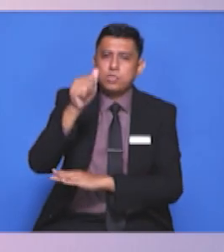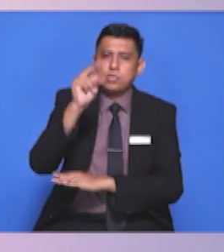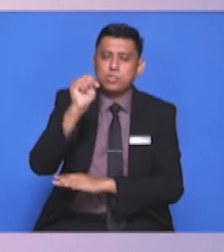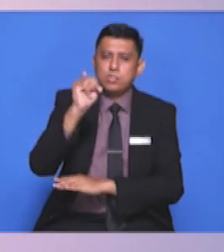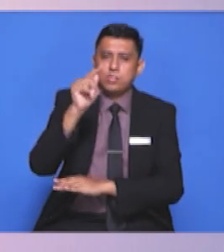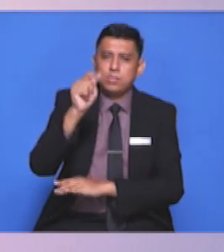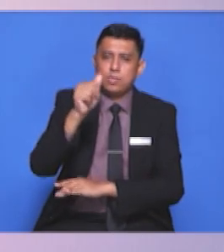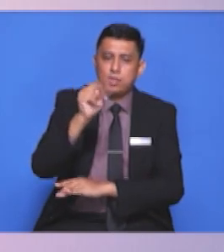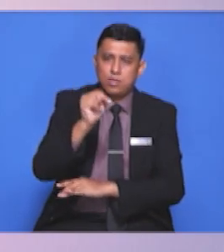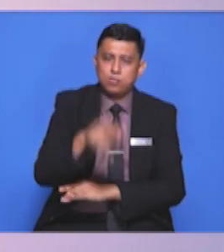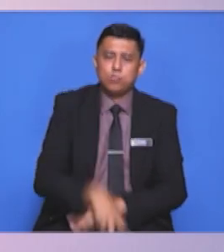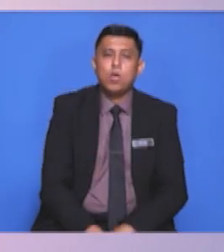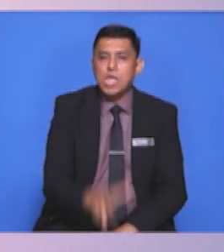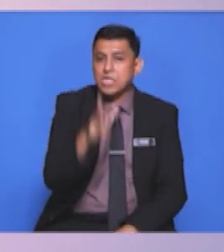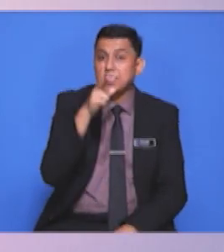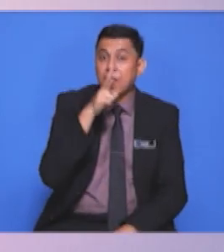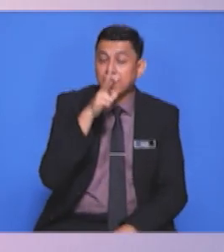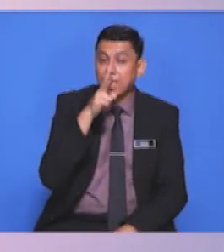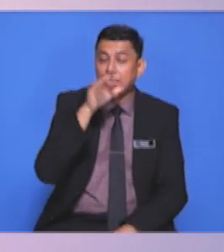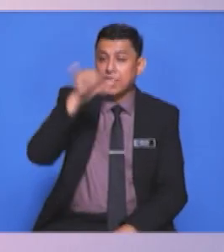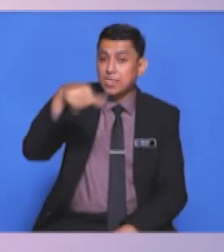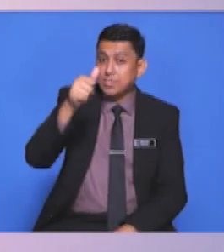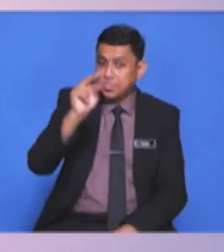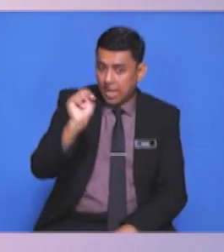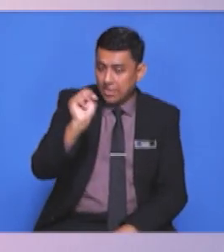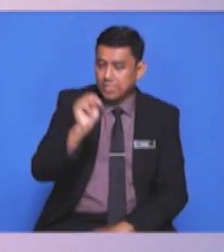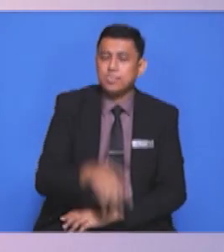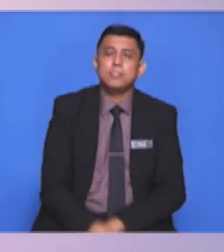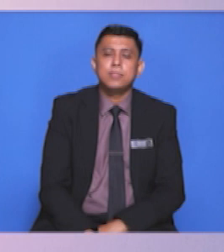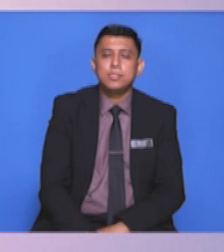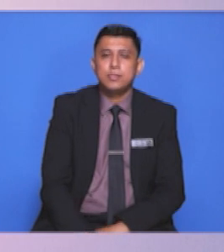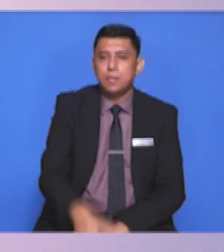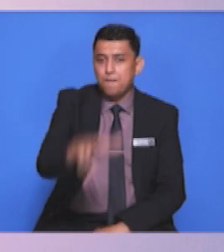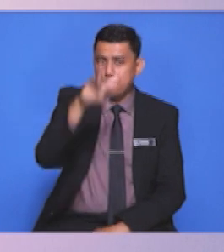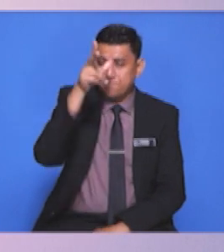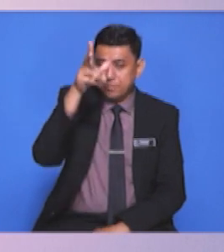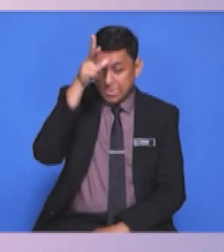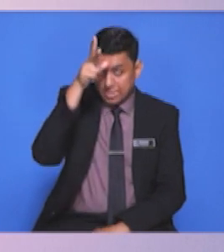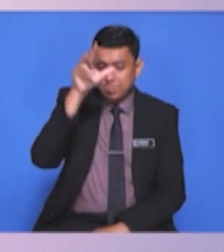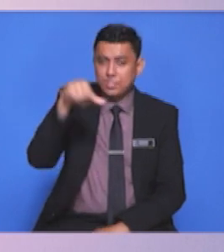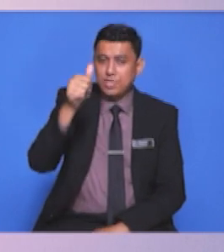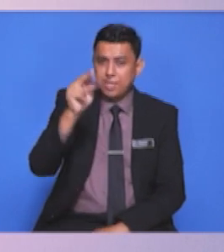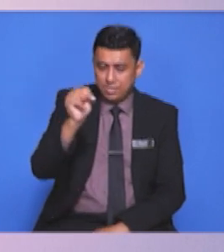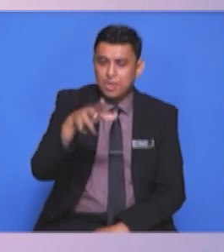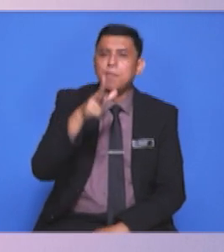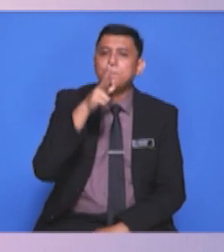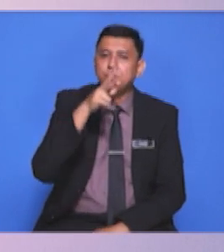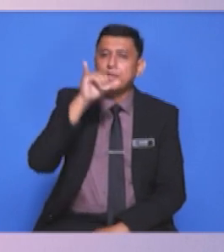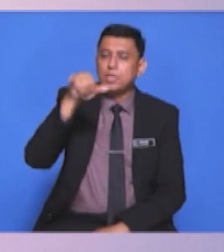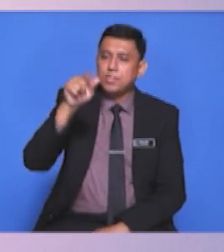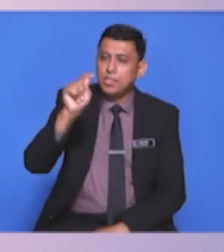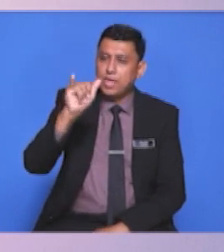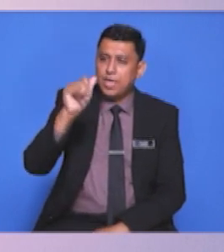jantan diambil suku kata pertama Jan dan betina diambil suku kata akhir